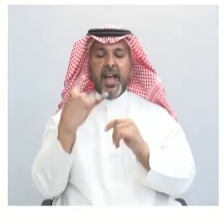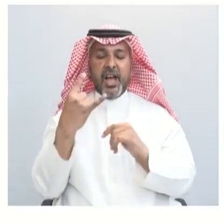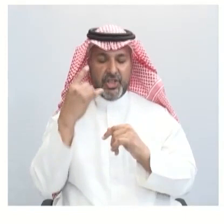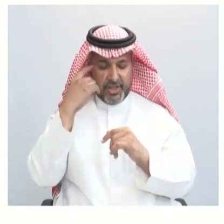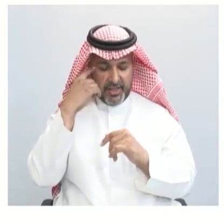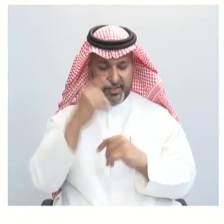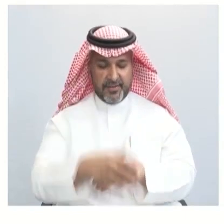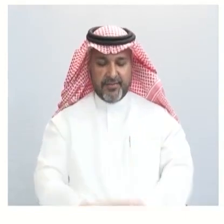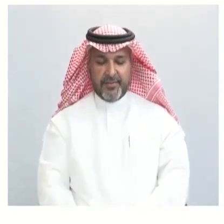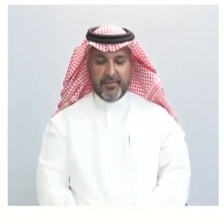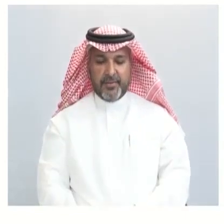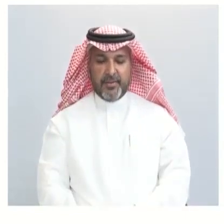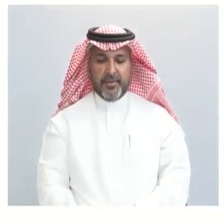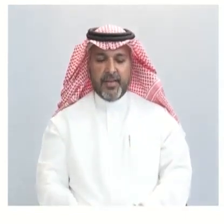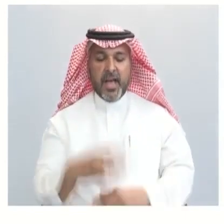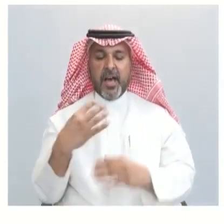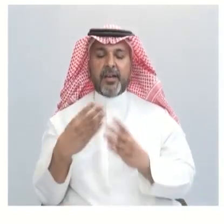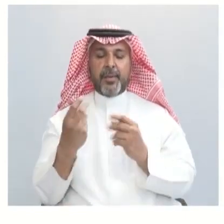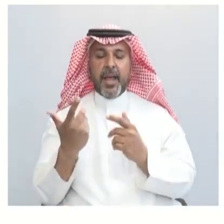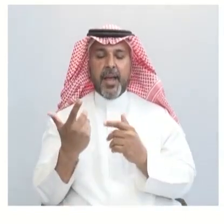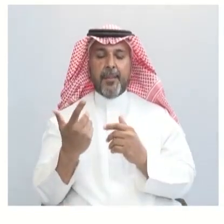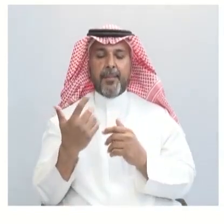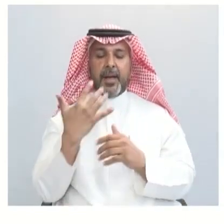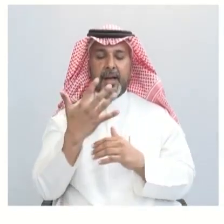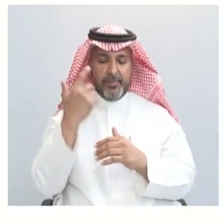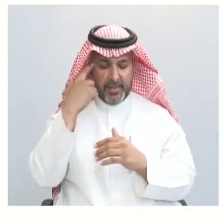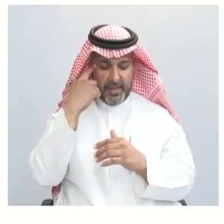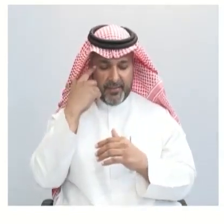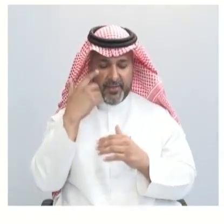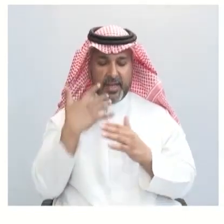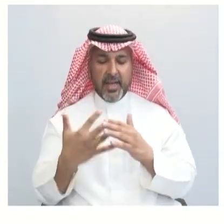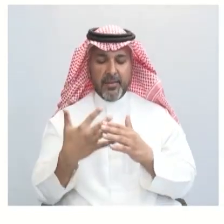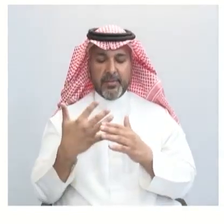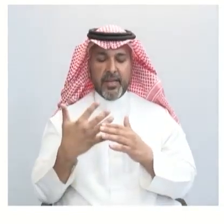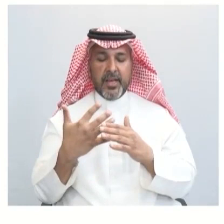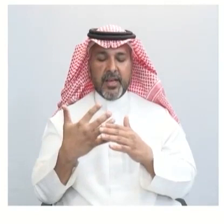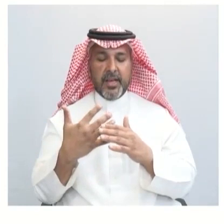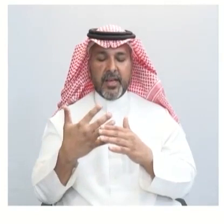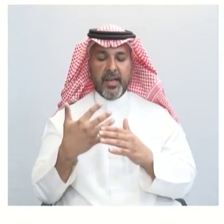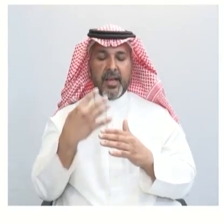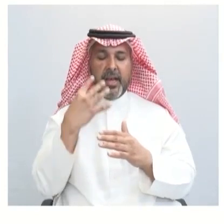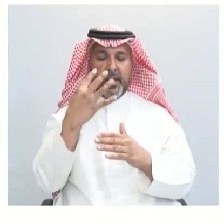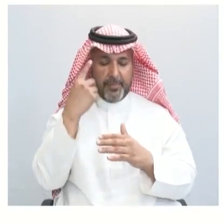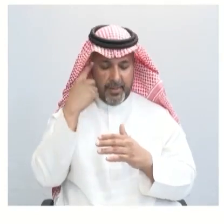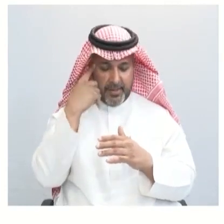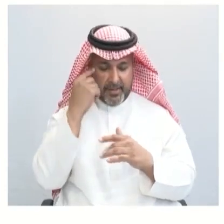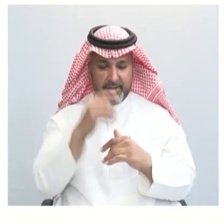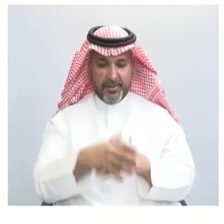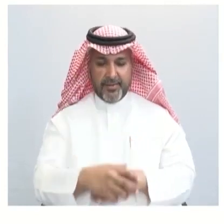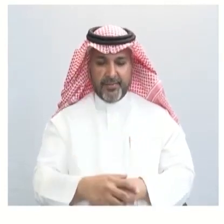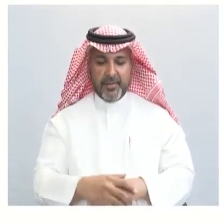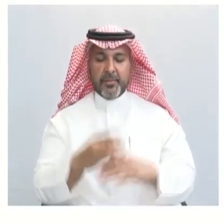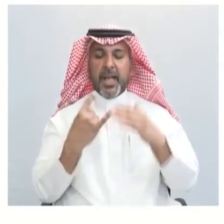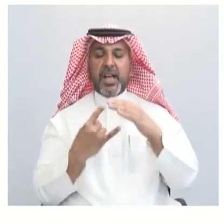المخصصه لكل شخص خمسه لما يكونون خمسه راح يكون تكون اربعه ولما يكونون عدد الاشخاص 10 راح يكون المساحه المخصصه لكل شخص اللي هو